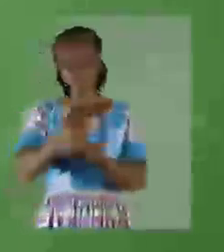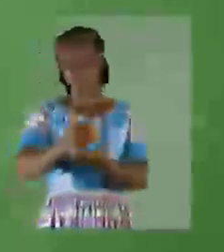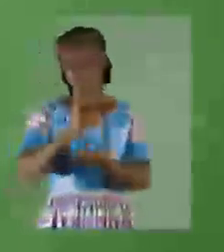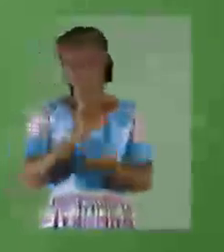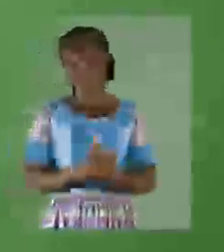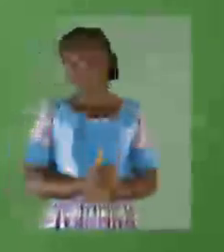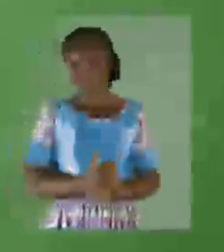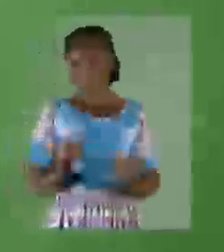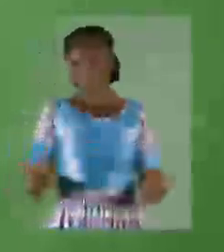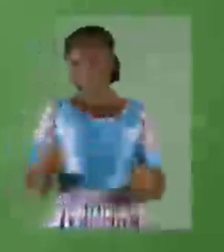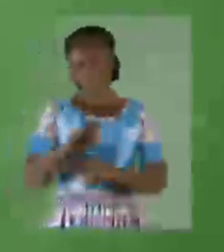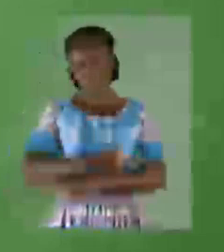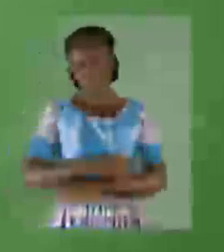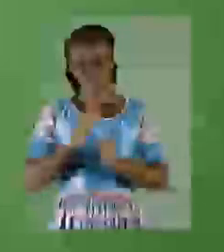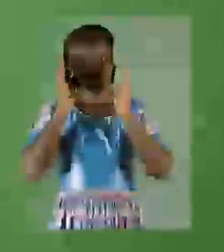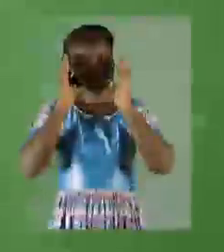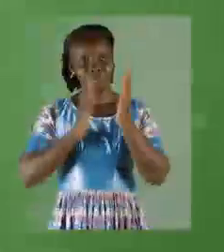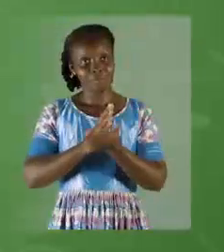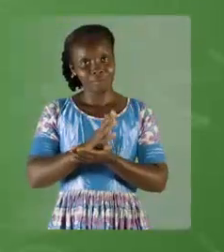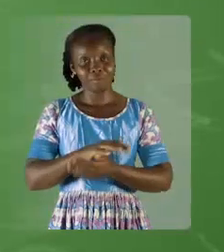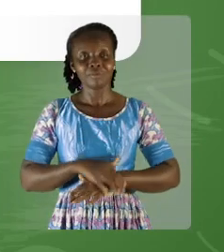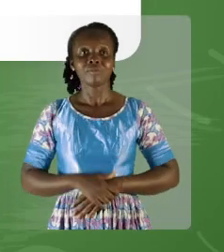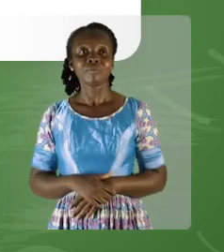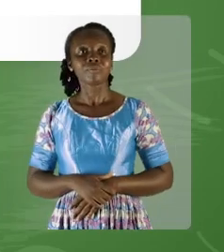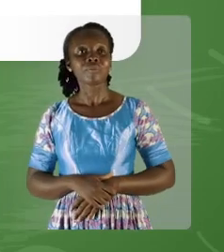résumé de notre leçon.